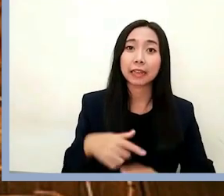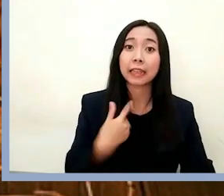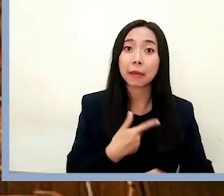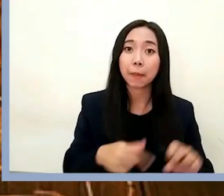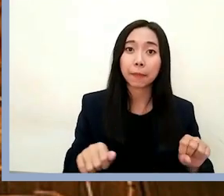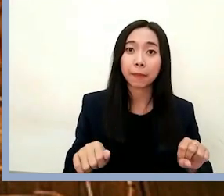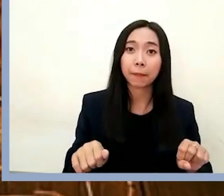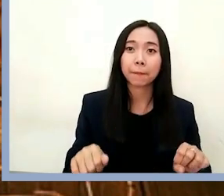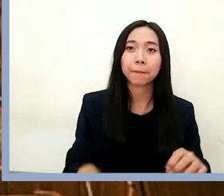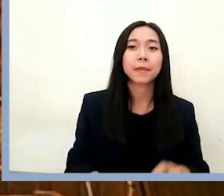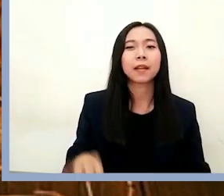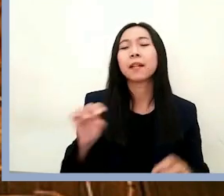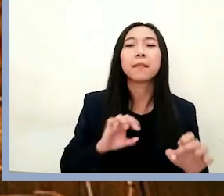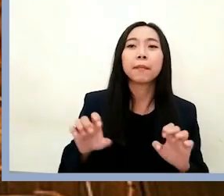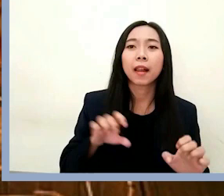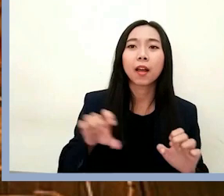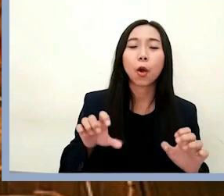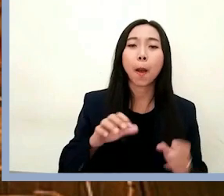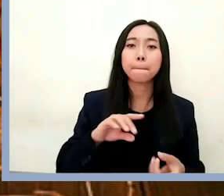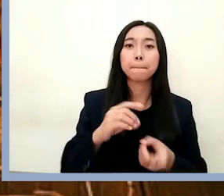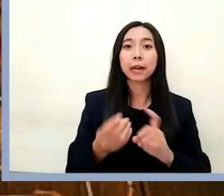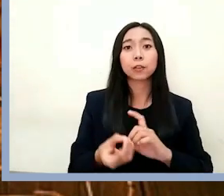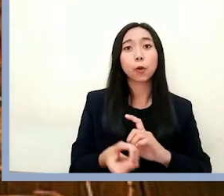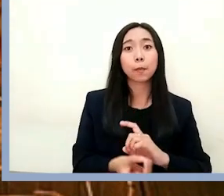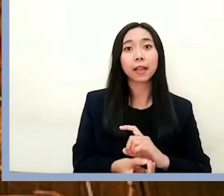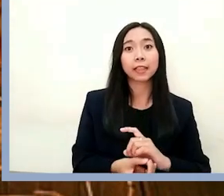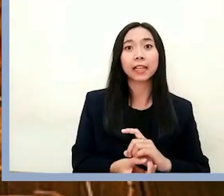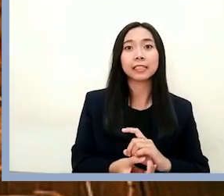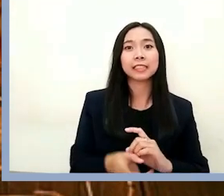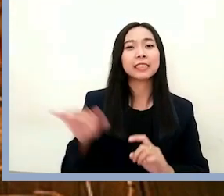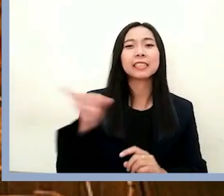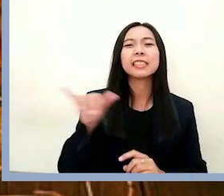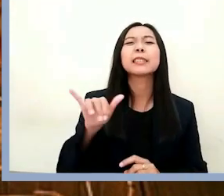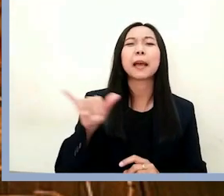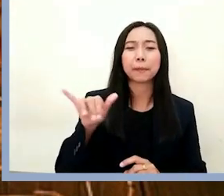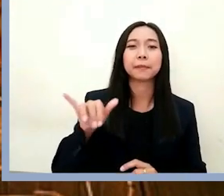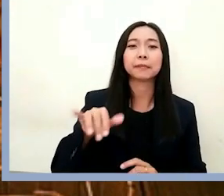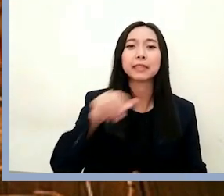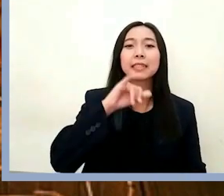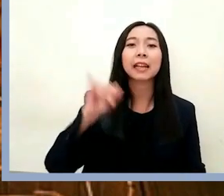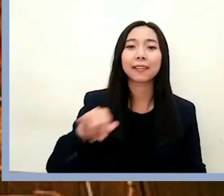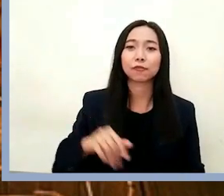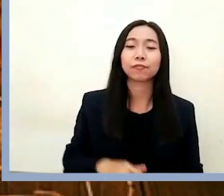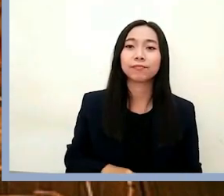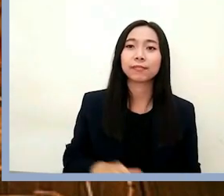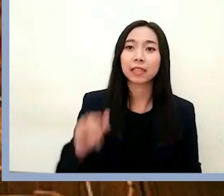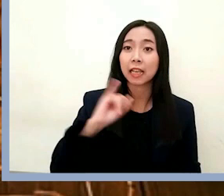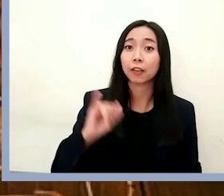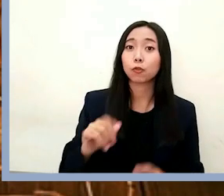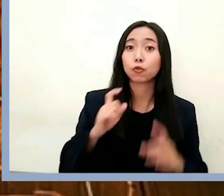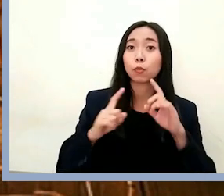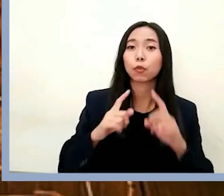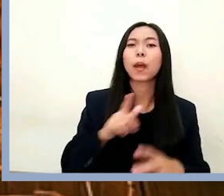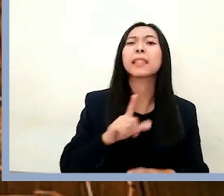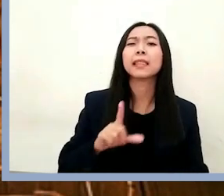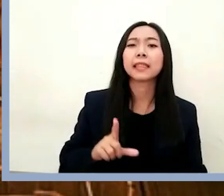melakukan pertobatan yang dilakukan oleh Zakheus pasti berkata Tuhan